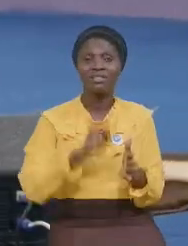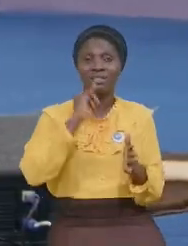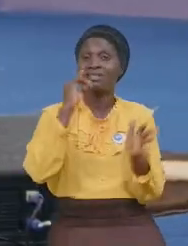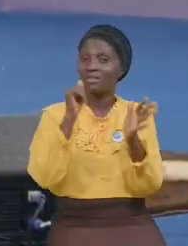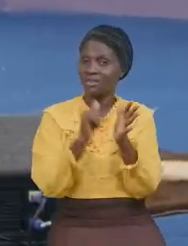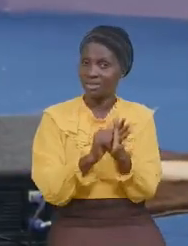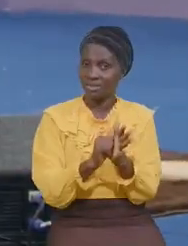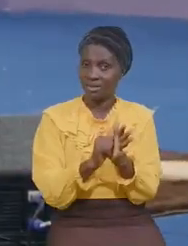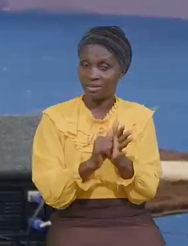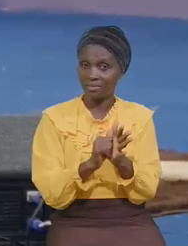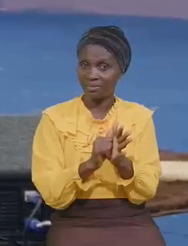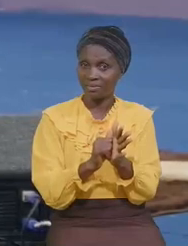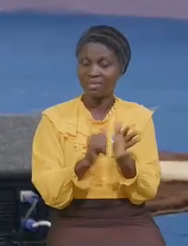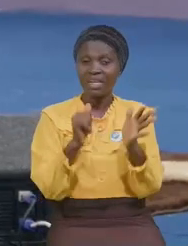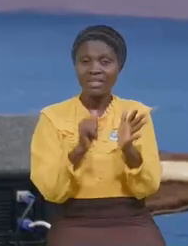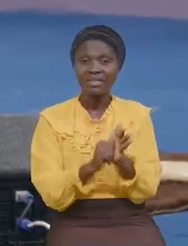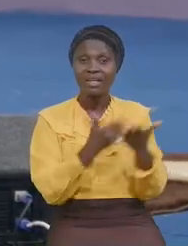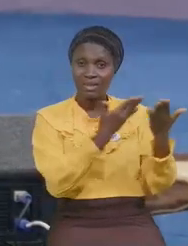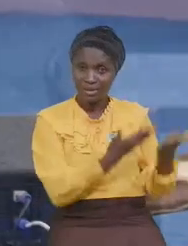C'est ça